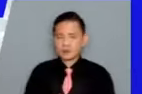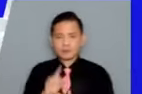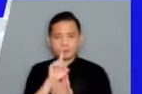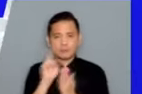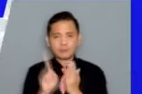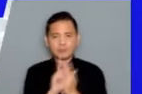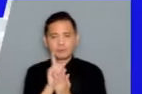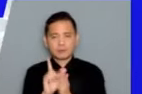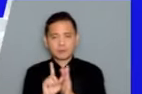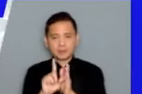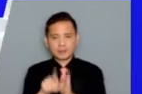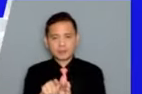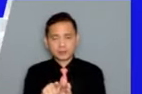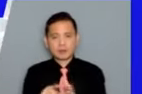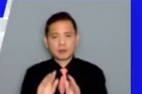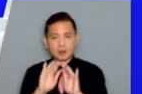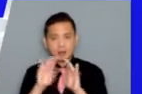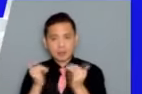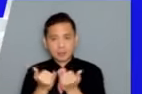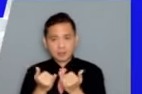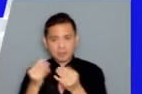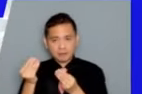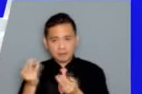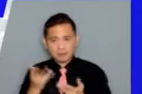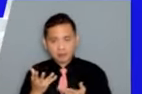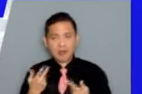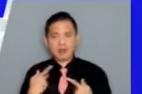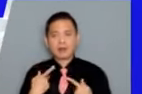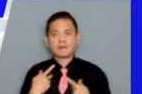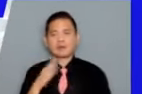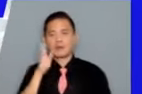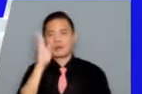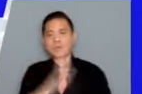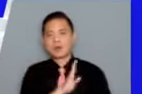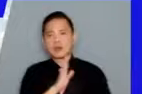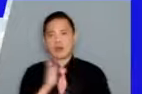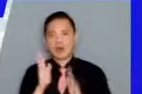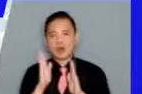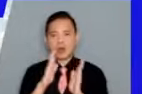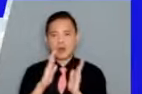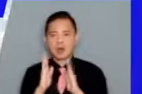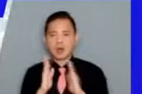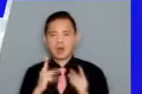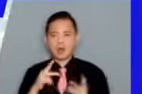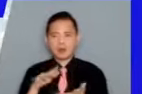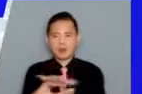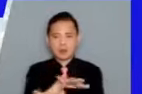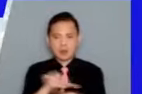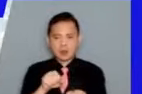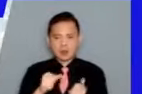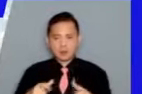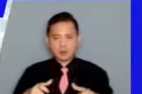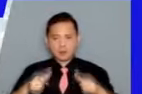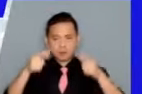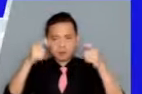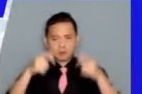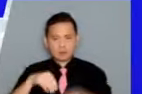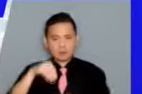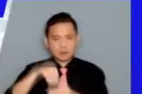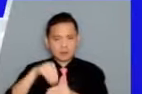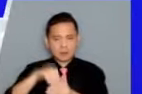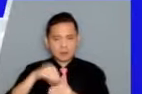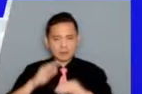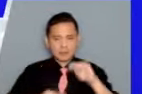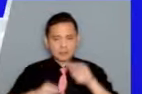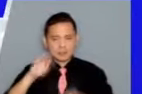company namin yung mga nasirain yung mga ano. Hindi naman po kami sobrang damage, so nakabalik din po kami agad sa loob ng production. At ngayong araw,